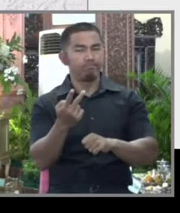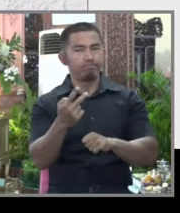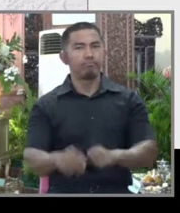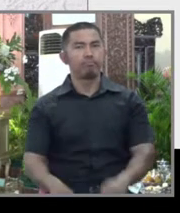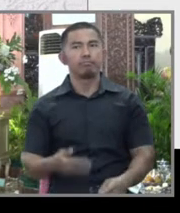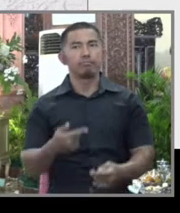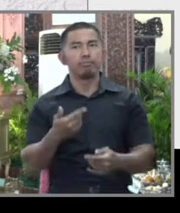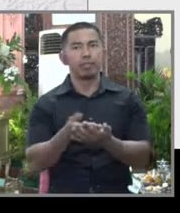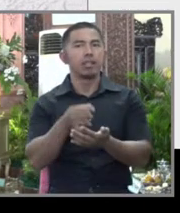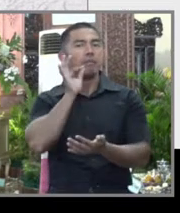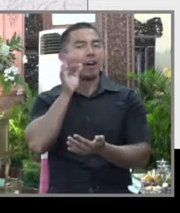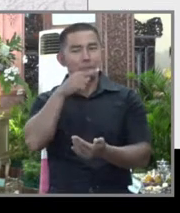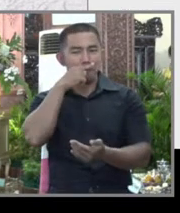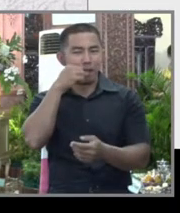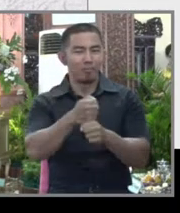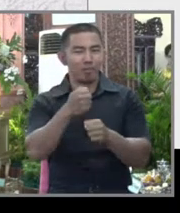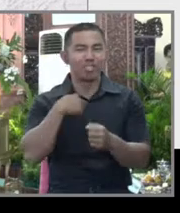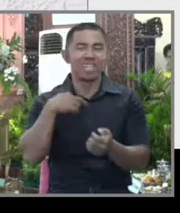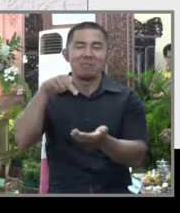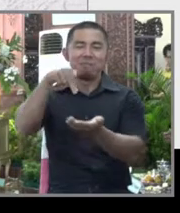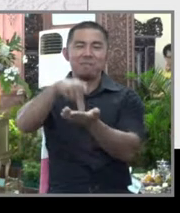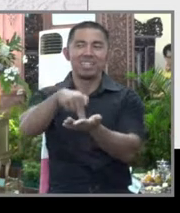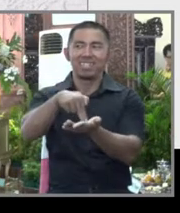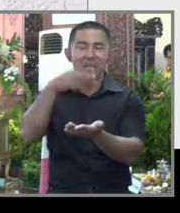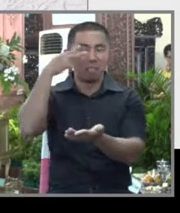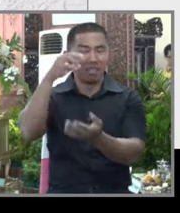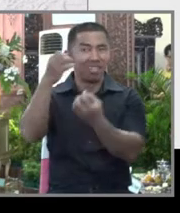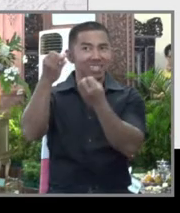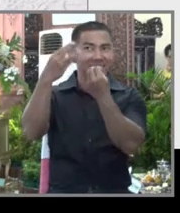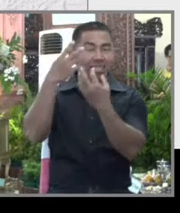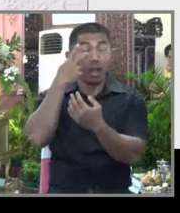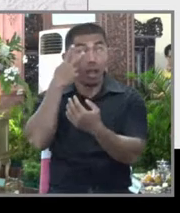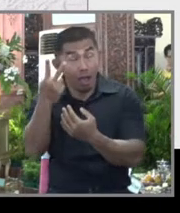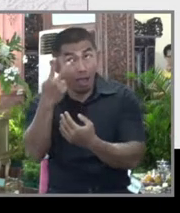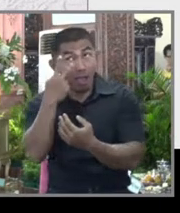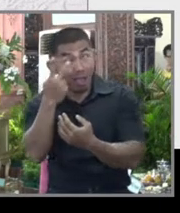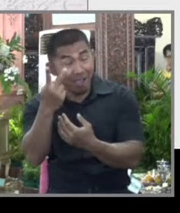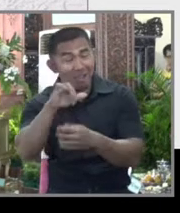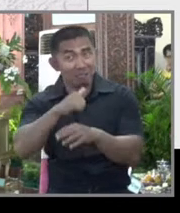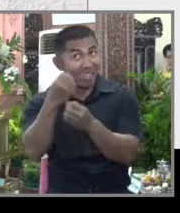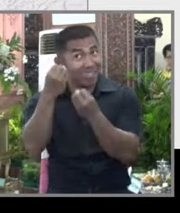Presiden, Bapak Gubernur saya sengaja sini biar jelas, semakin jelas.